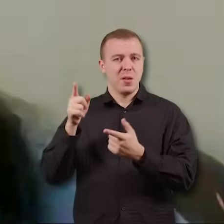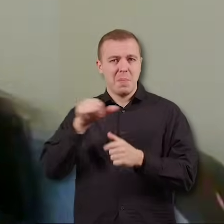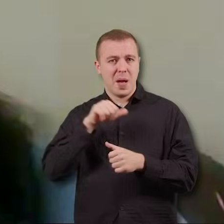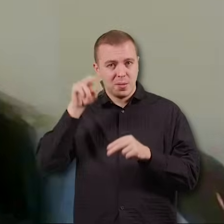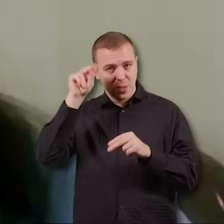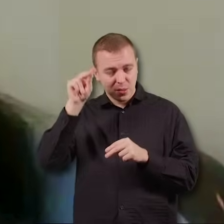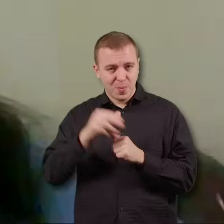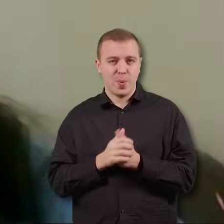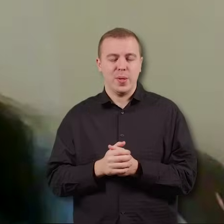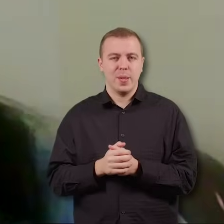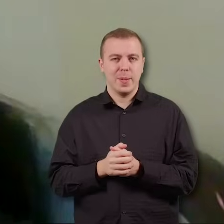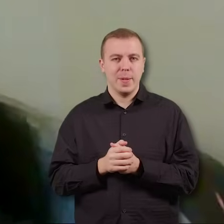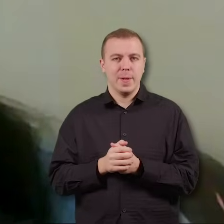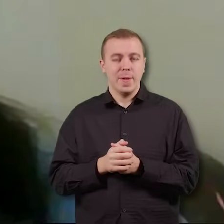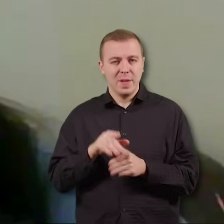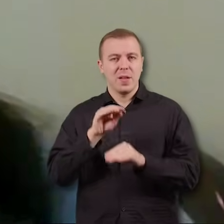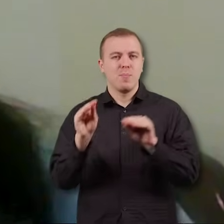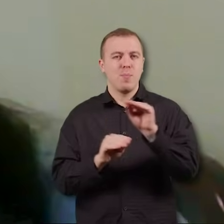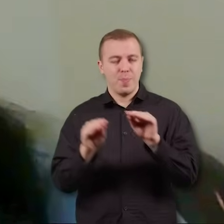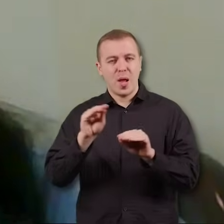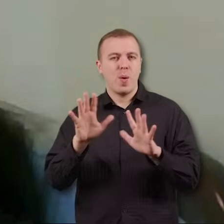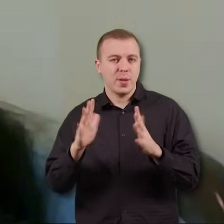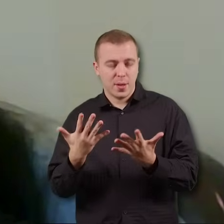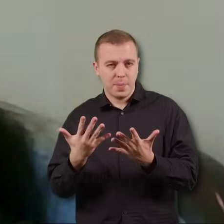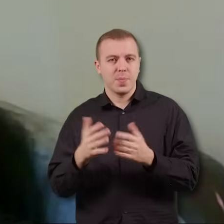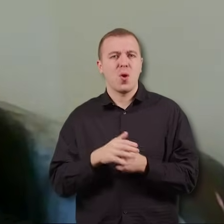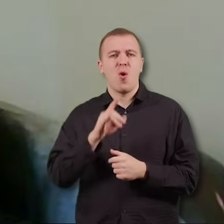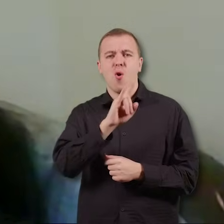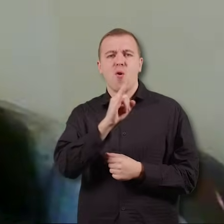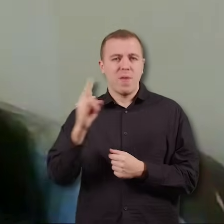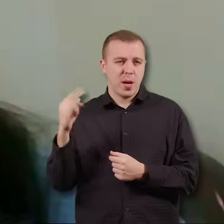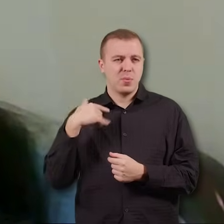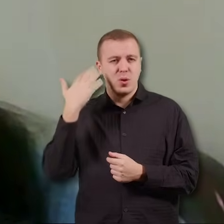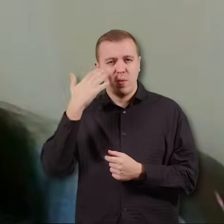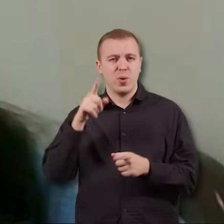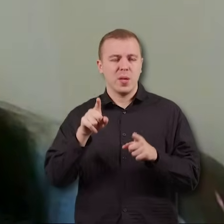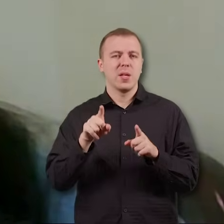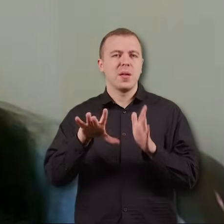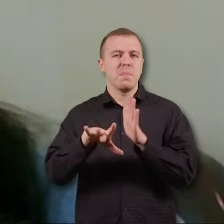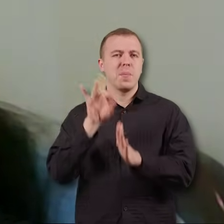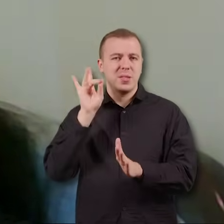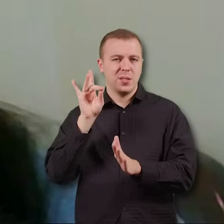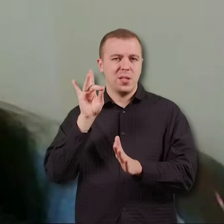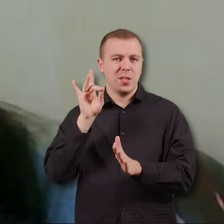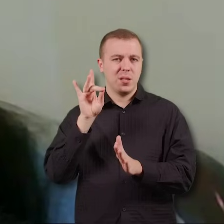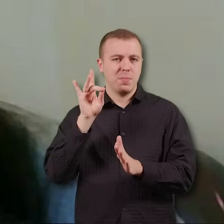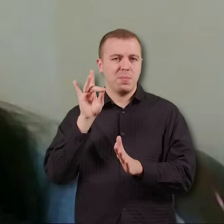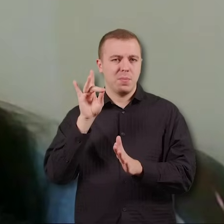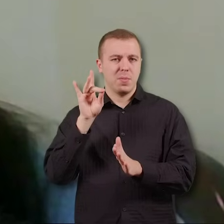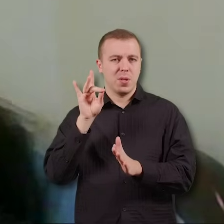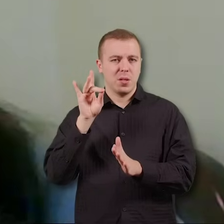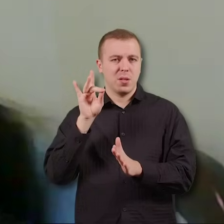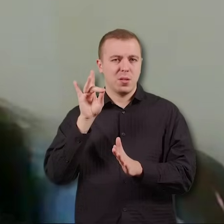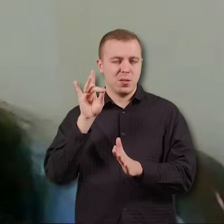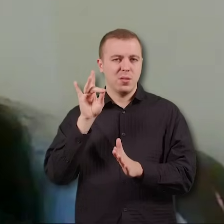pasimokinti, kaip dėlioti šitus visus momentus. O vaikams manau, kad tikrai tas pasirinkimas su tėvų